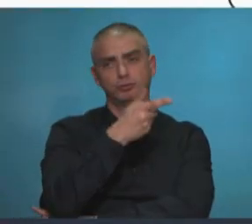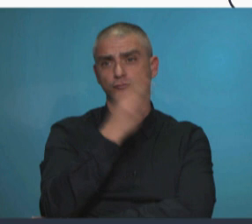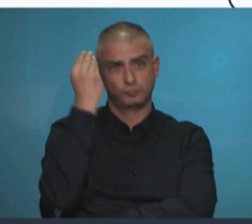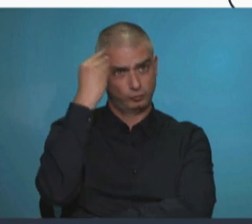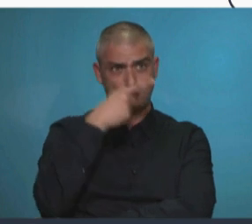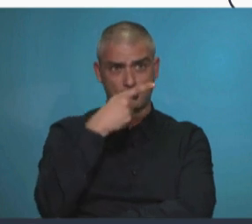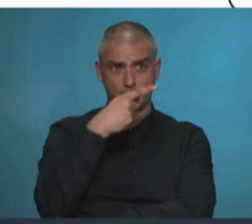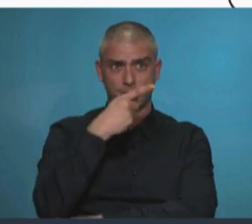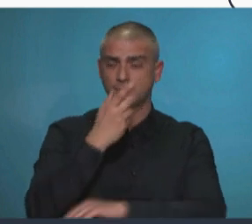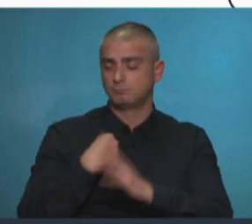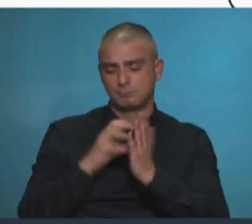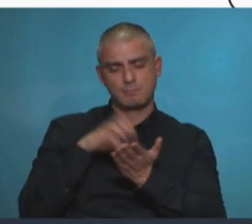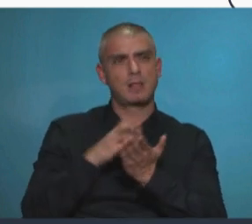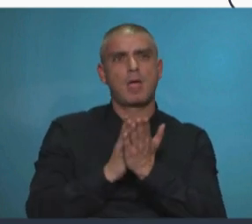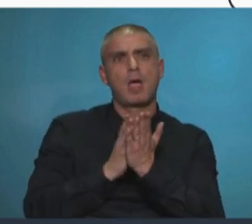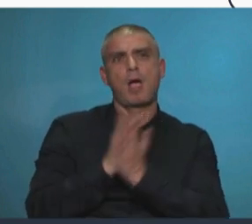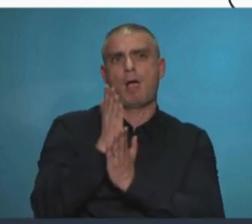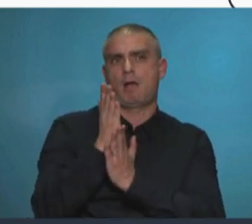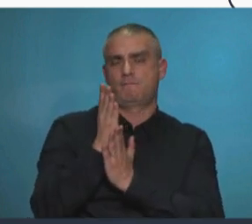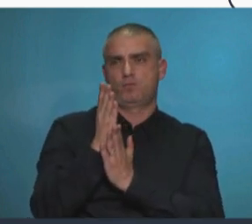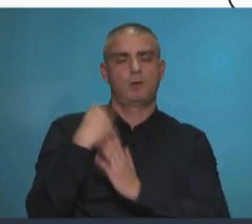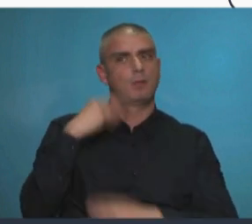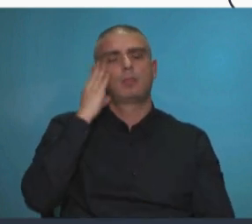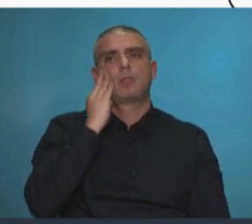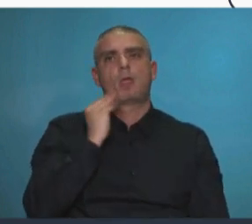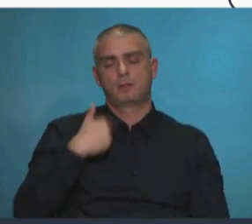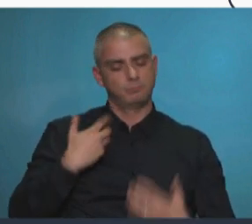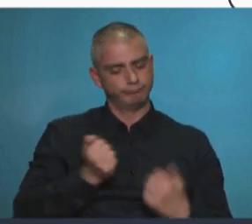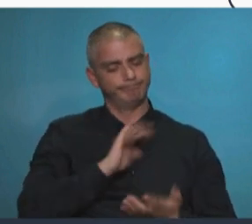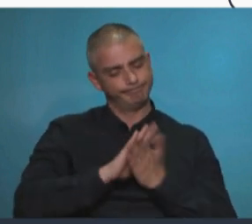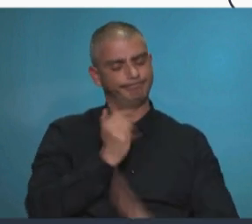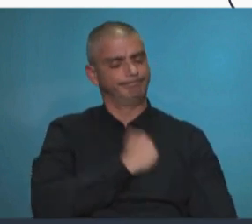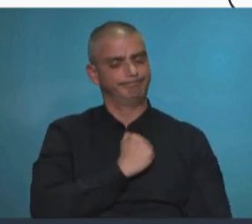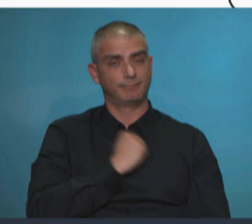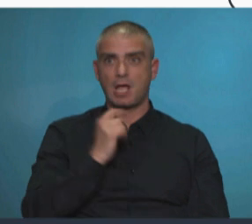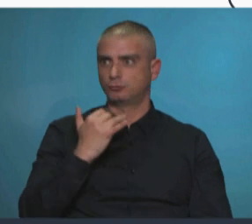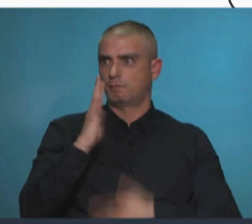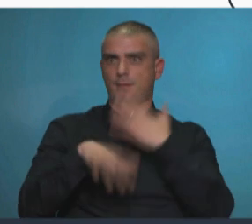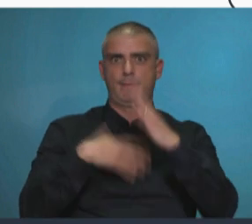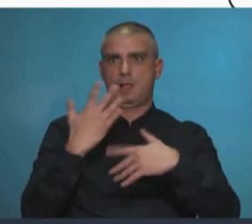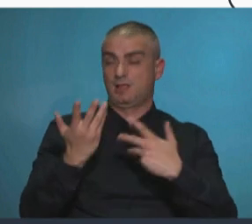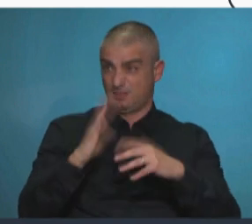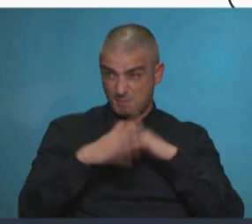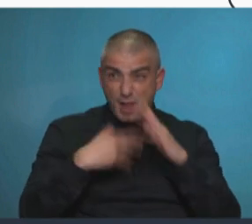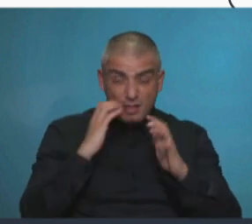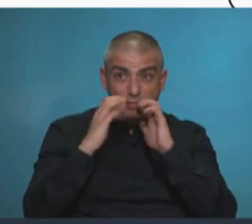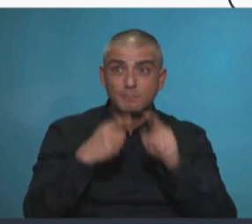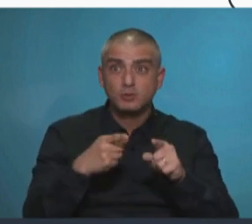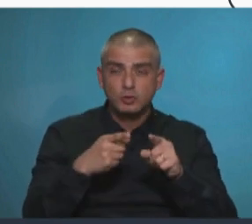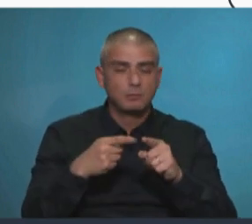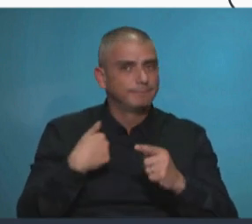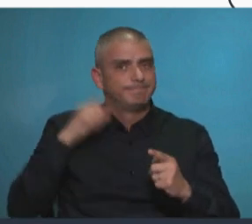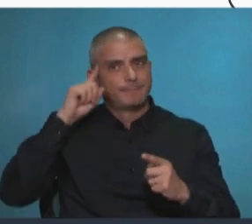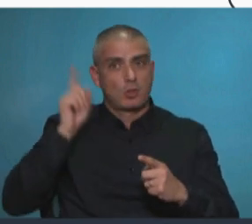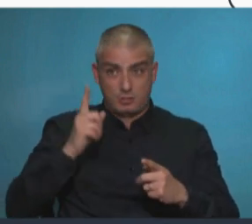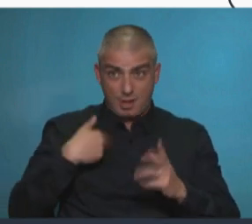הרב אילון באתר כמעט באופן קבוע. נהניתי מאוד, התחזקתי מהם. עכשיו יש בלגן, עם כל הבלגן שיש בתקשורת, אני לא יודע